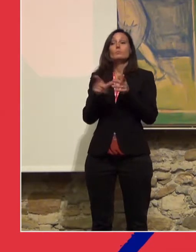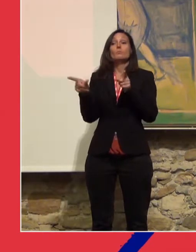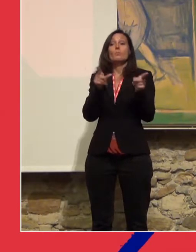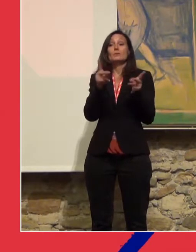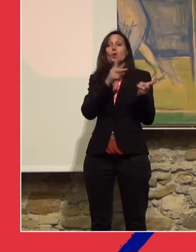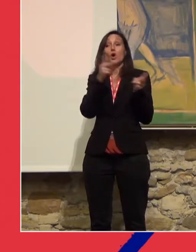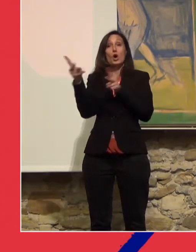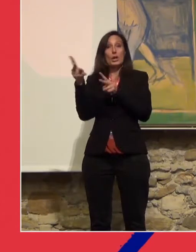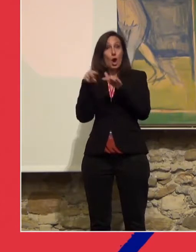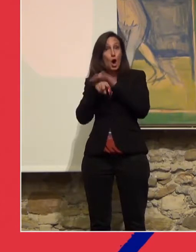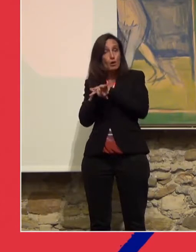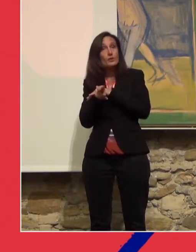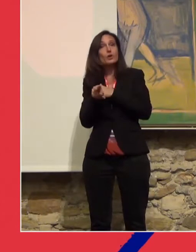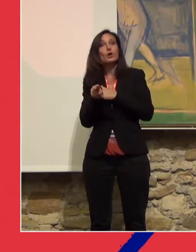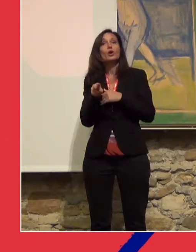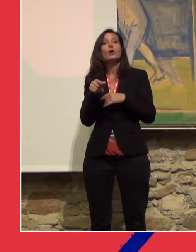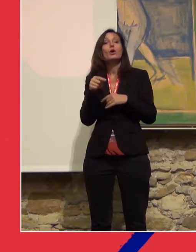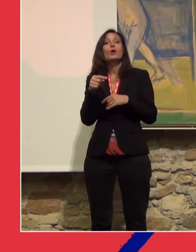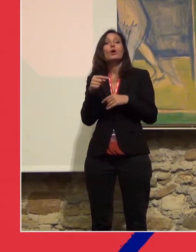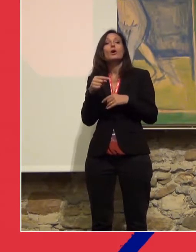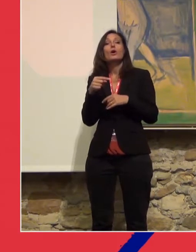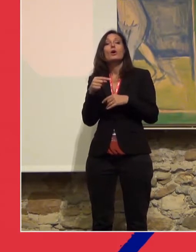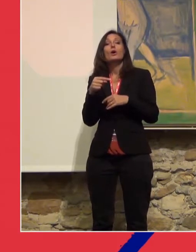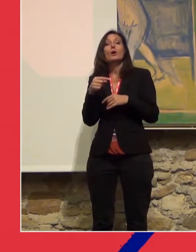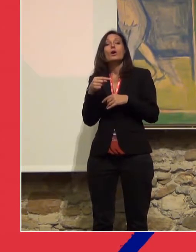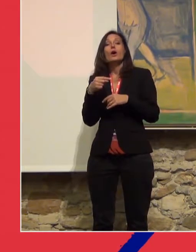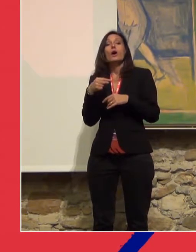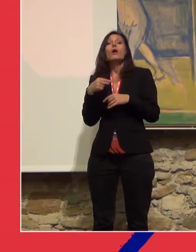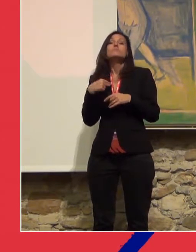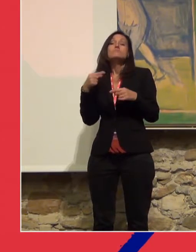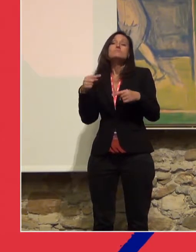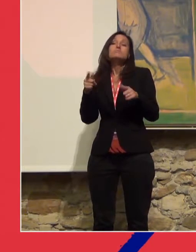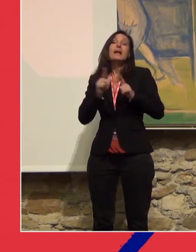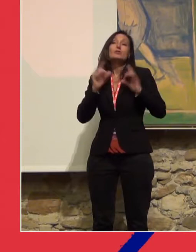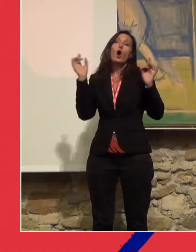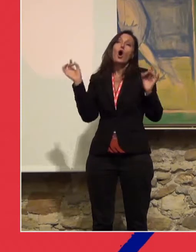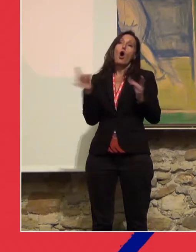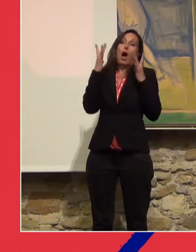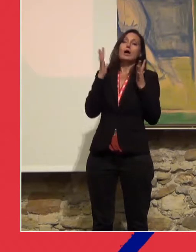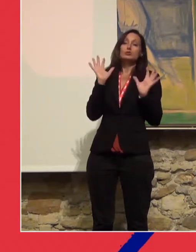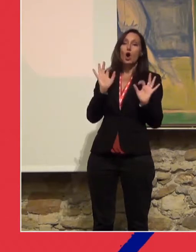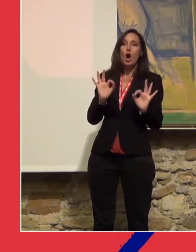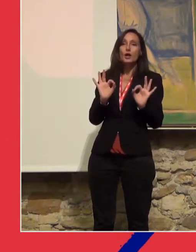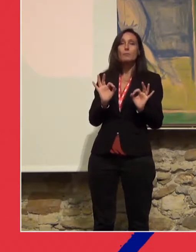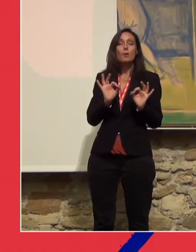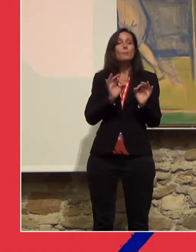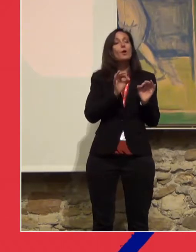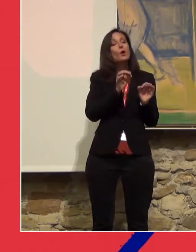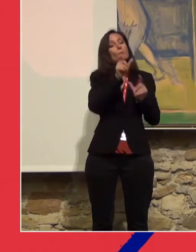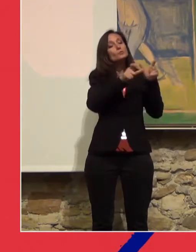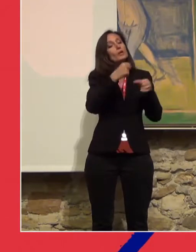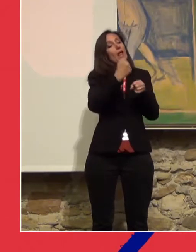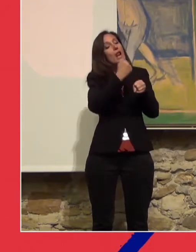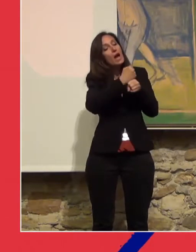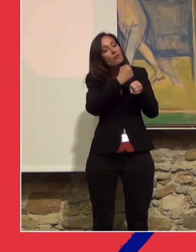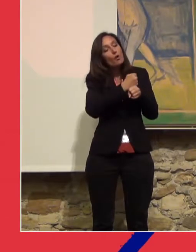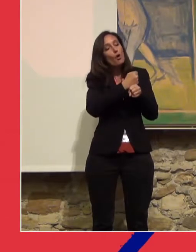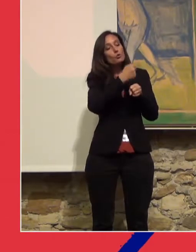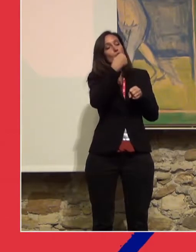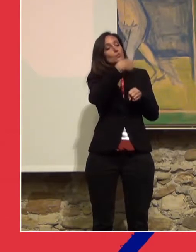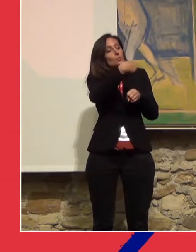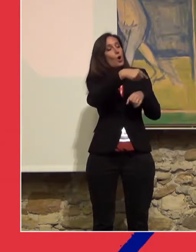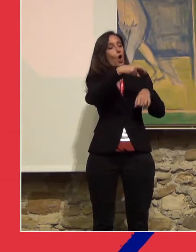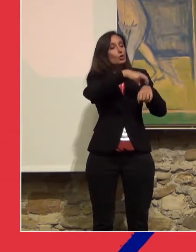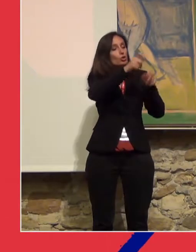di vedere, sotto una luce diversa, il lavoro dei dottori, degli infermieri,